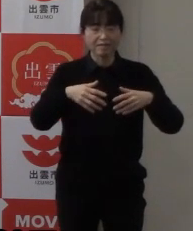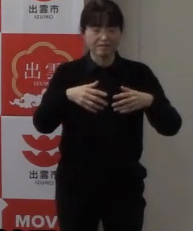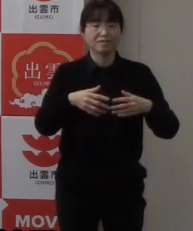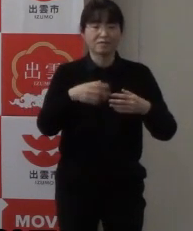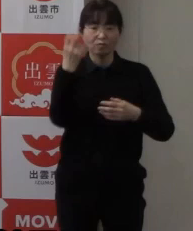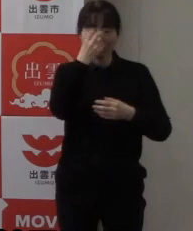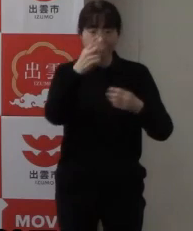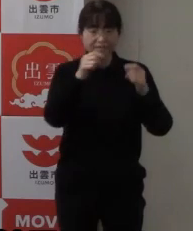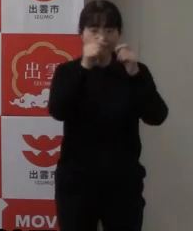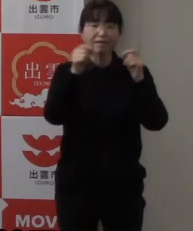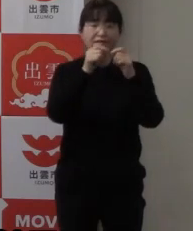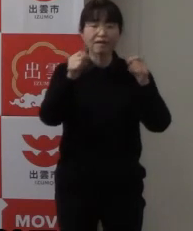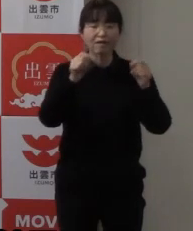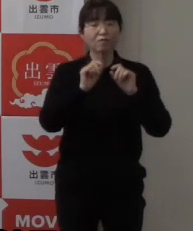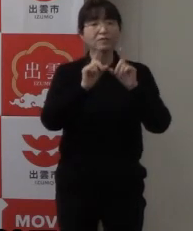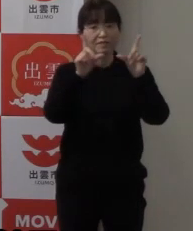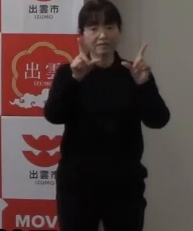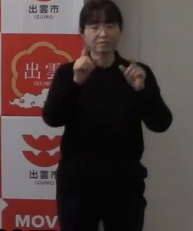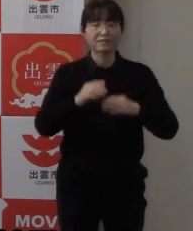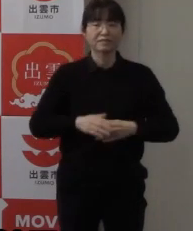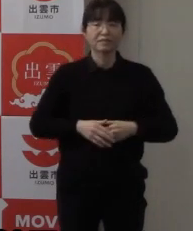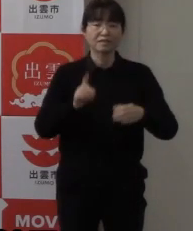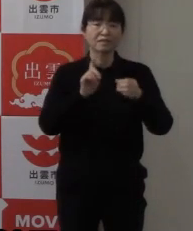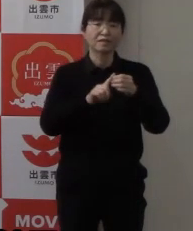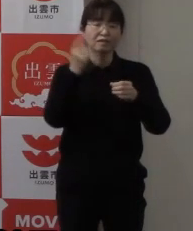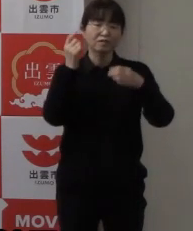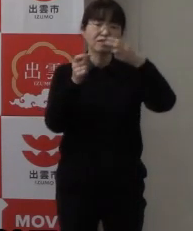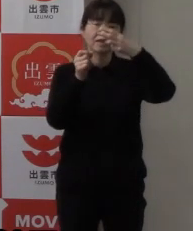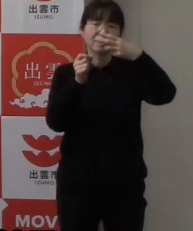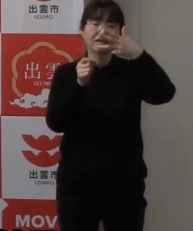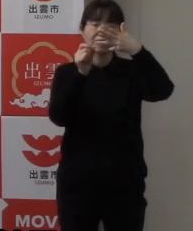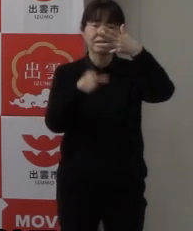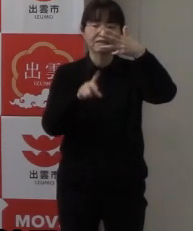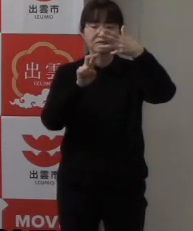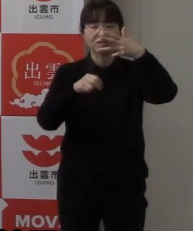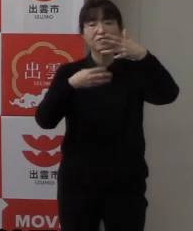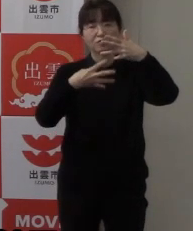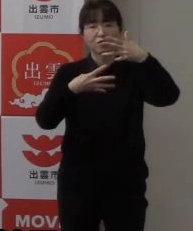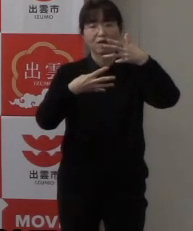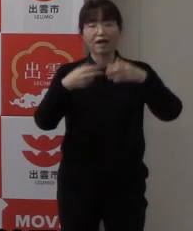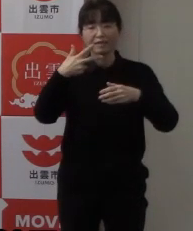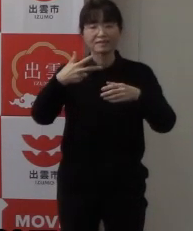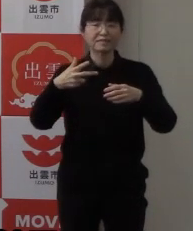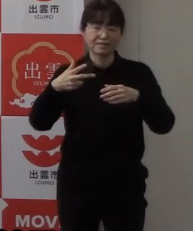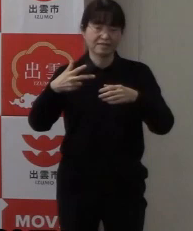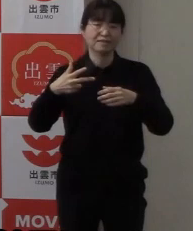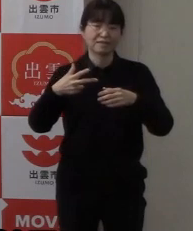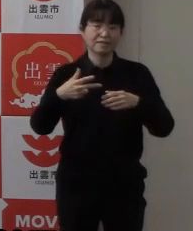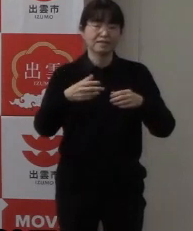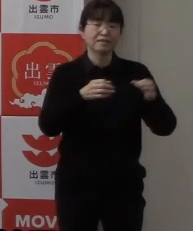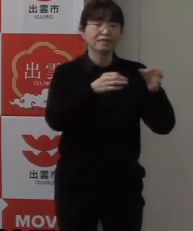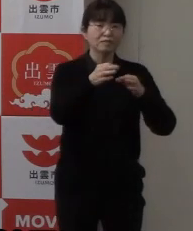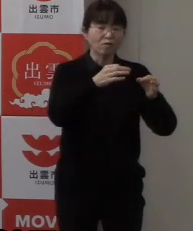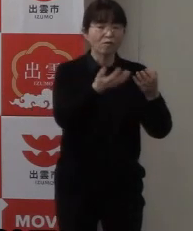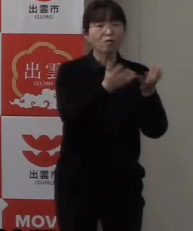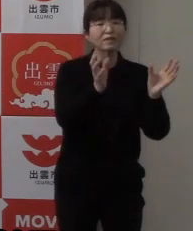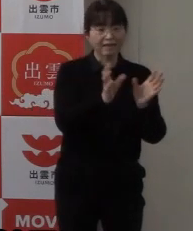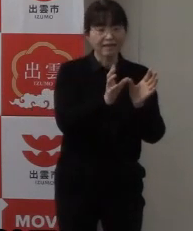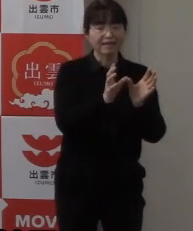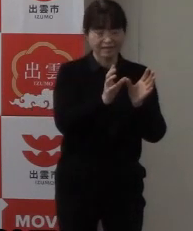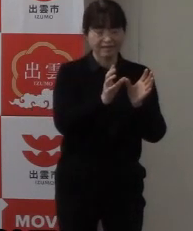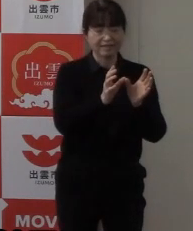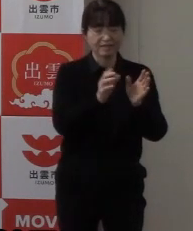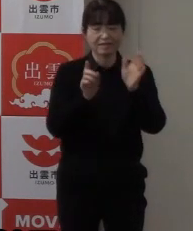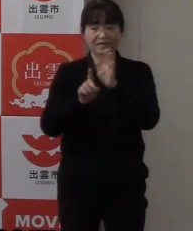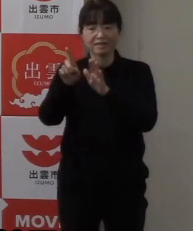をします。昨年8月24日に市の関係部局、また商工団体をはじめとする経済団